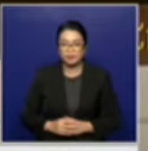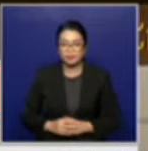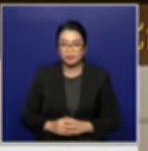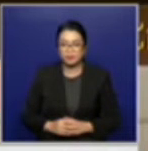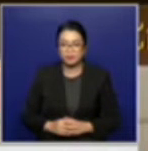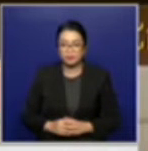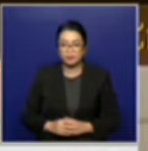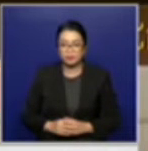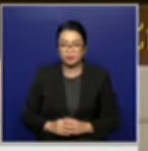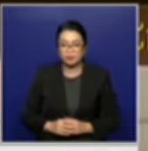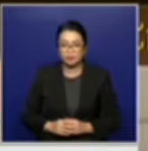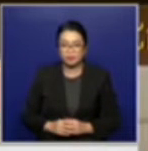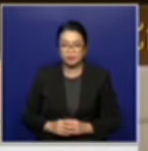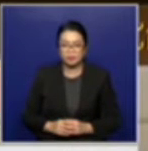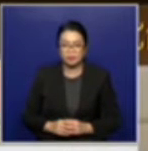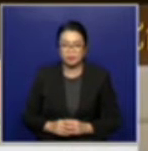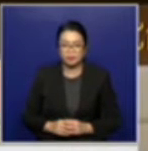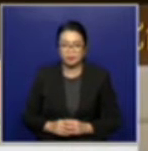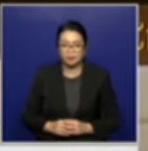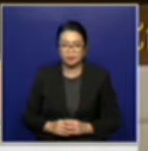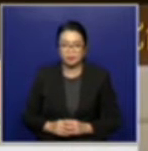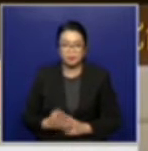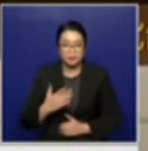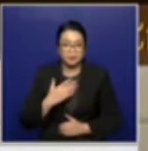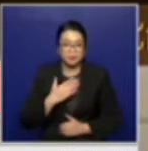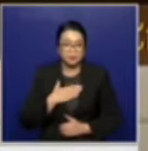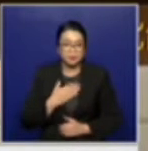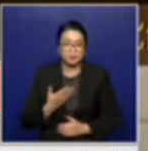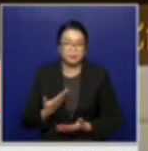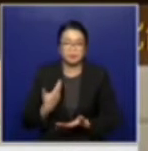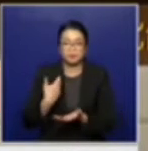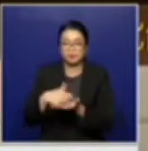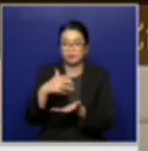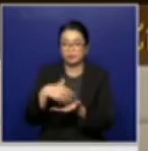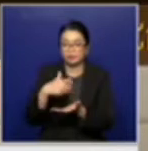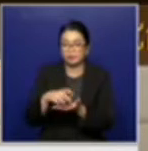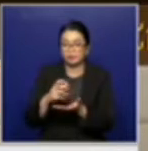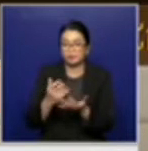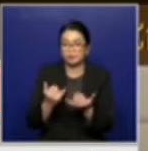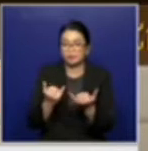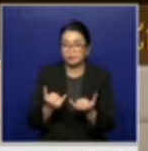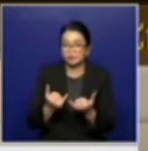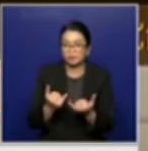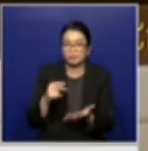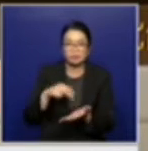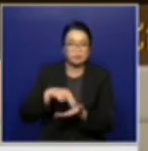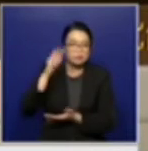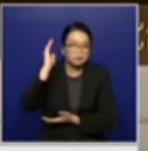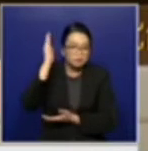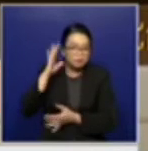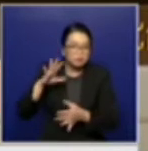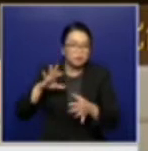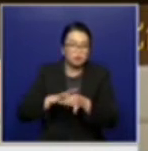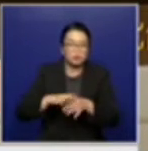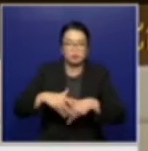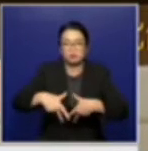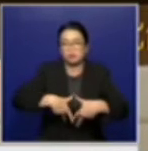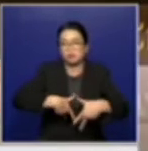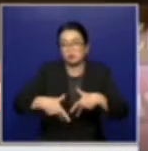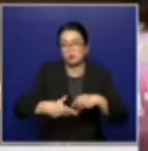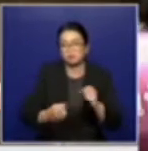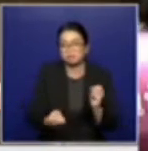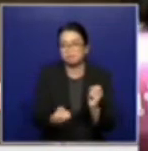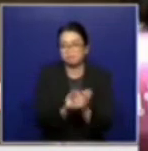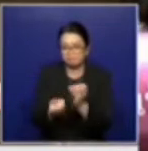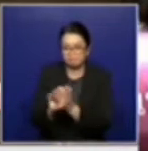ก่อนอื่นนั้นต้องขอกราบเรียนว่าสิ่งที่ผมจะอภิปรายต่อไปนี้เป็นเกี่ยวข้องกับความเดือดร้อนของพี่น้อง